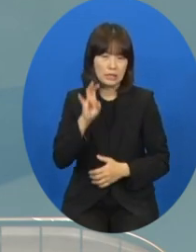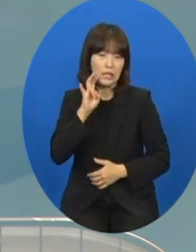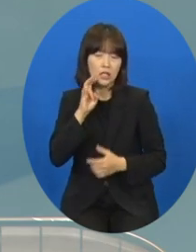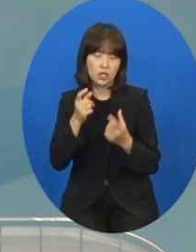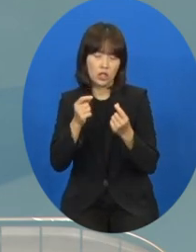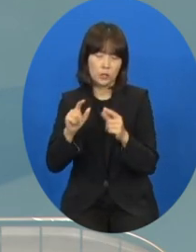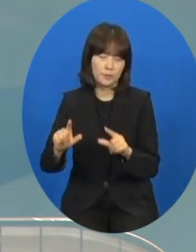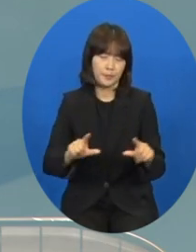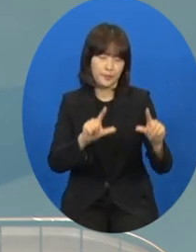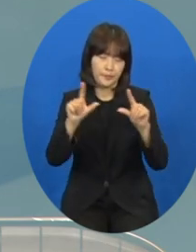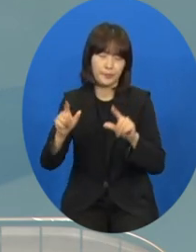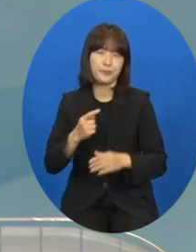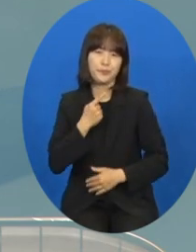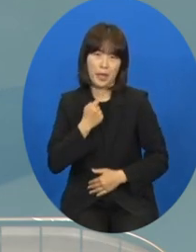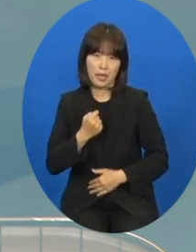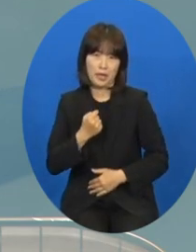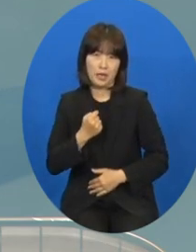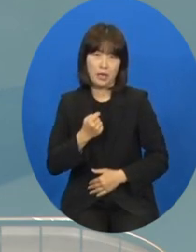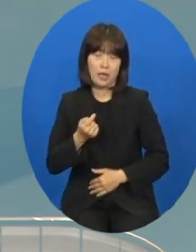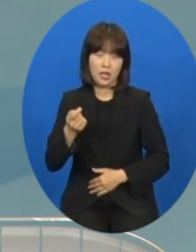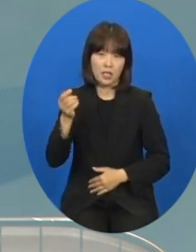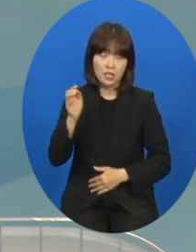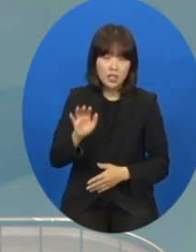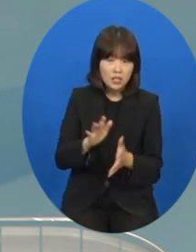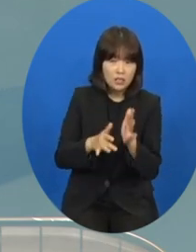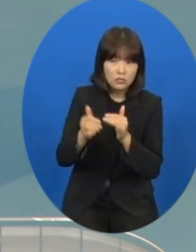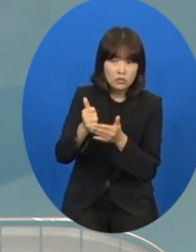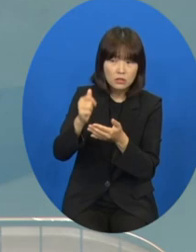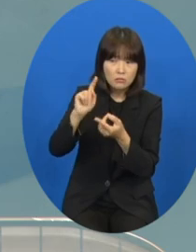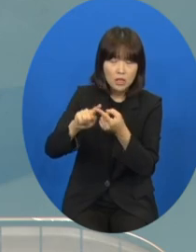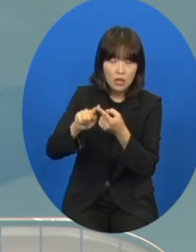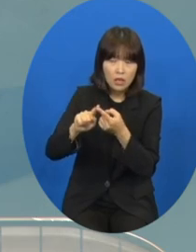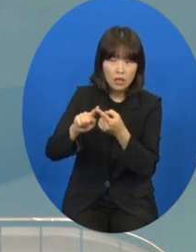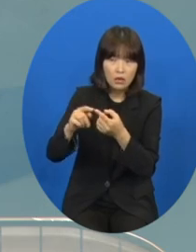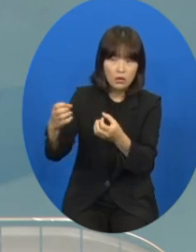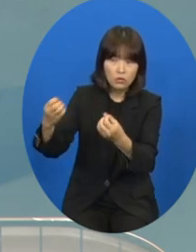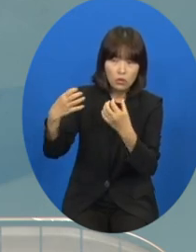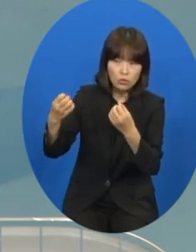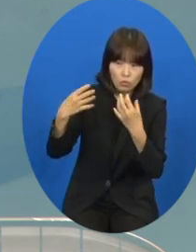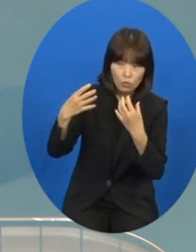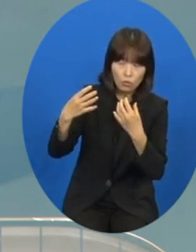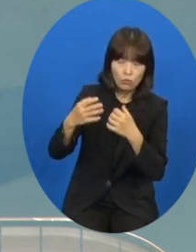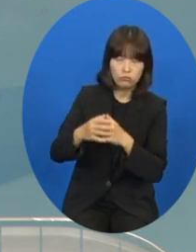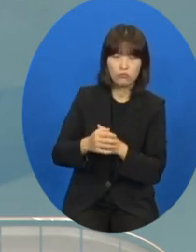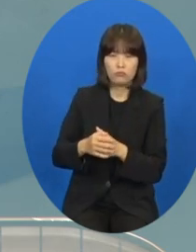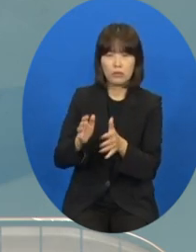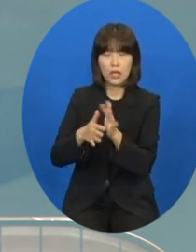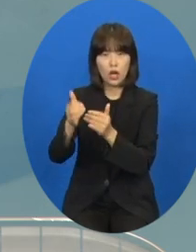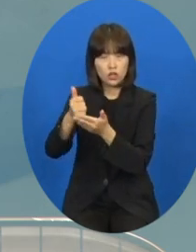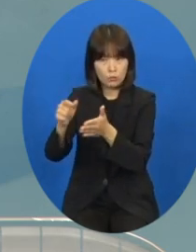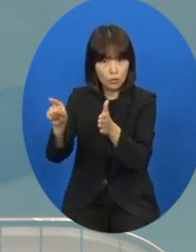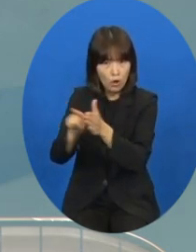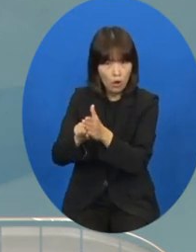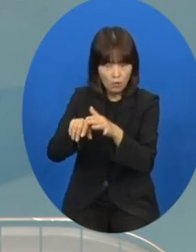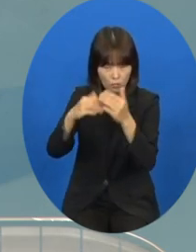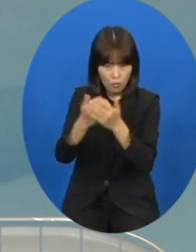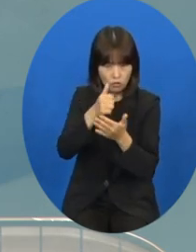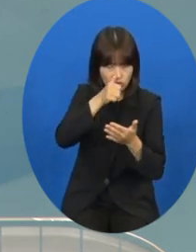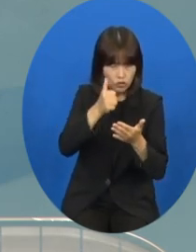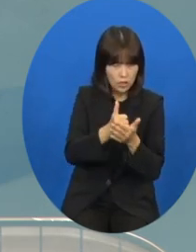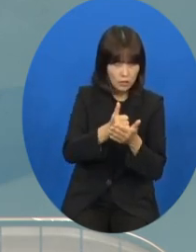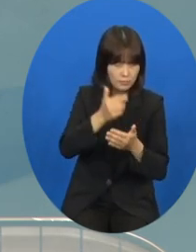지냈다는 거예요. 그런데 예수님에 대하여 전도를 받았는데 예수 믿으면 모든 죄가